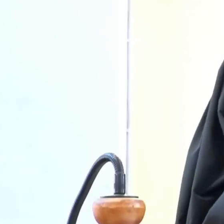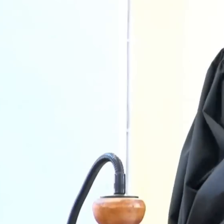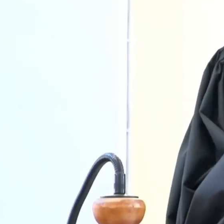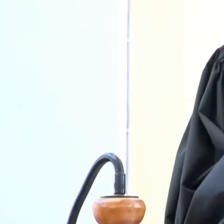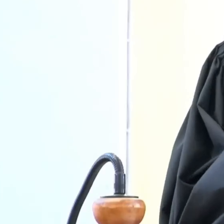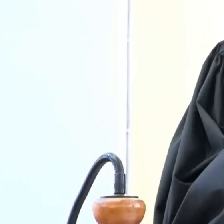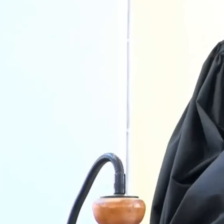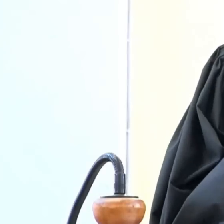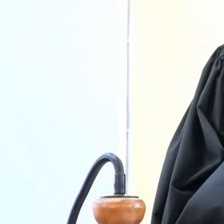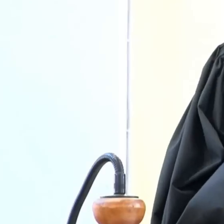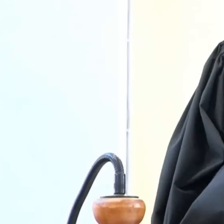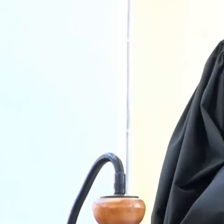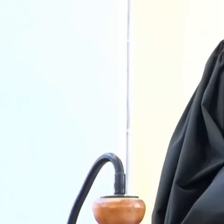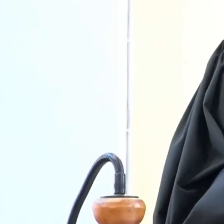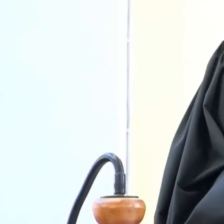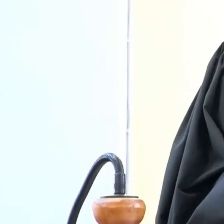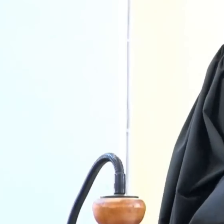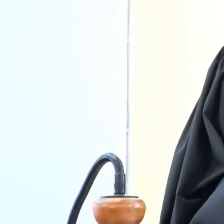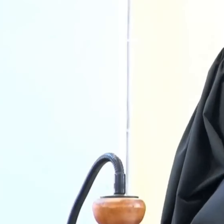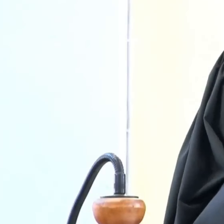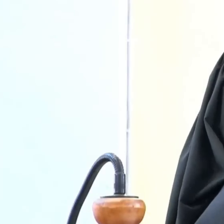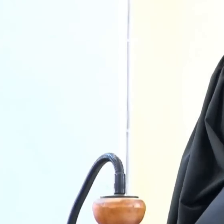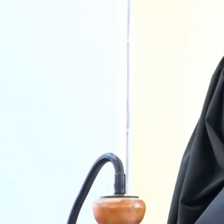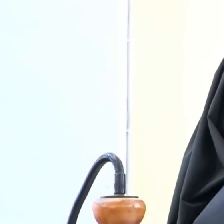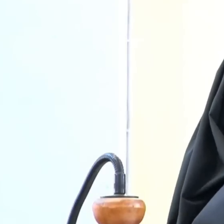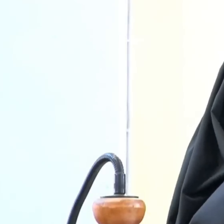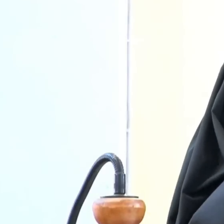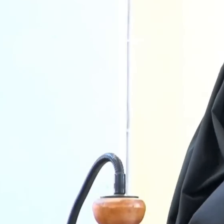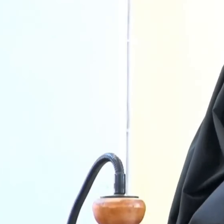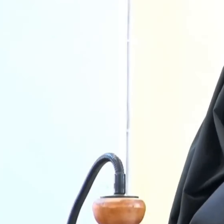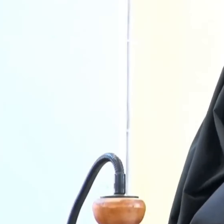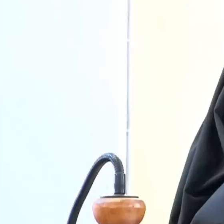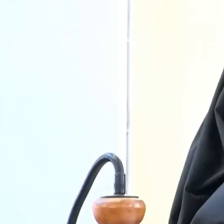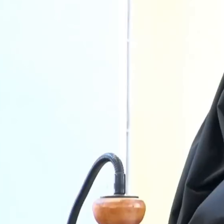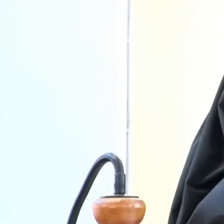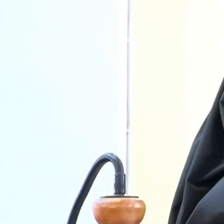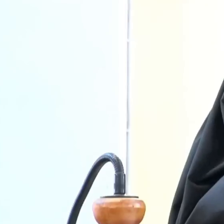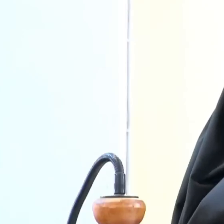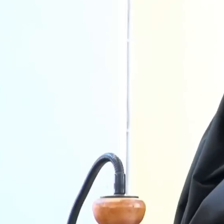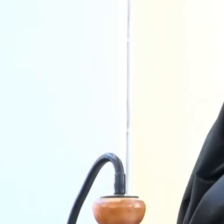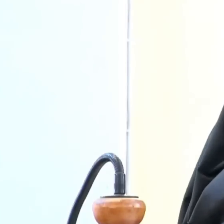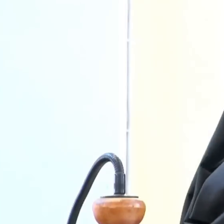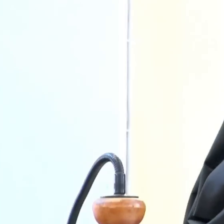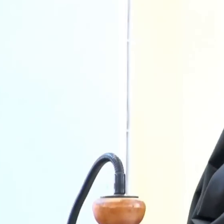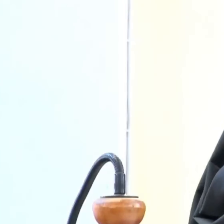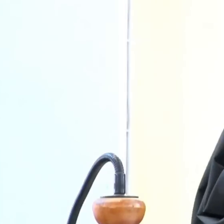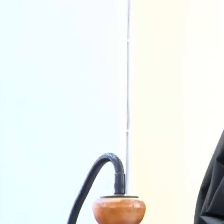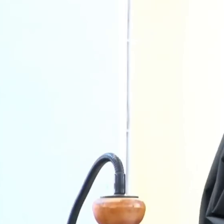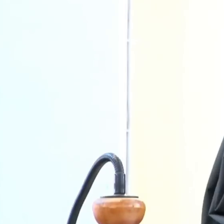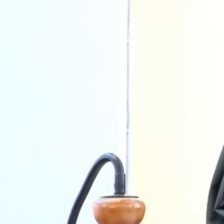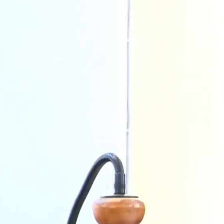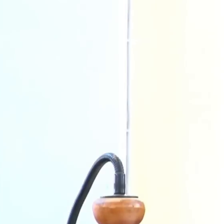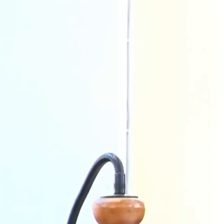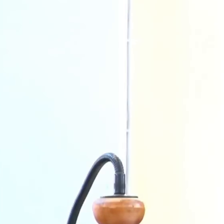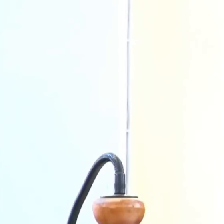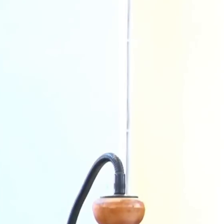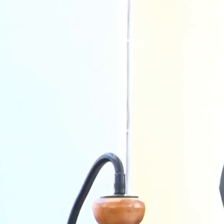arogocwo. Mũthenya wa ũmũthĩ ndenda twĩcirie na tũigue kiugo kĩa Ngai gĩgĩtwĩra ũhoro wa